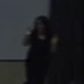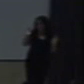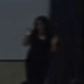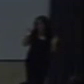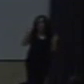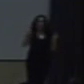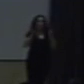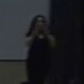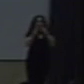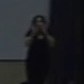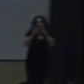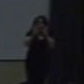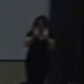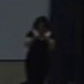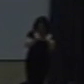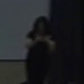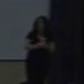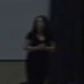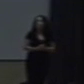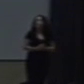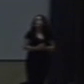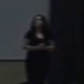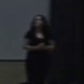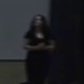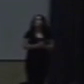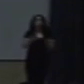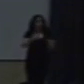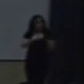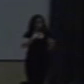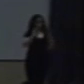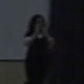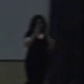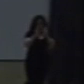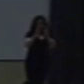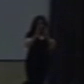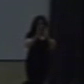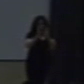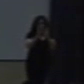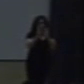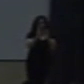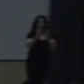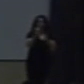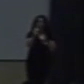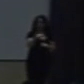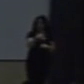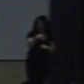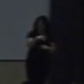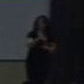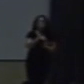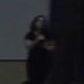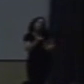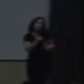al Facebook, bàsicament, i m'ho miro amb certa precaució. A mi m'agrada